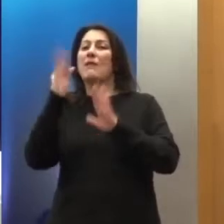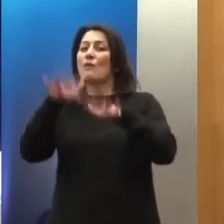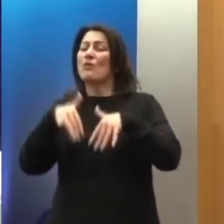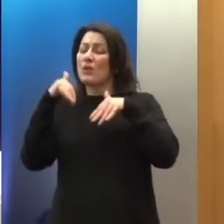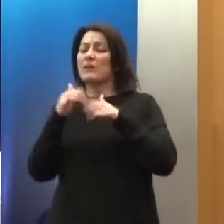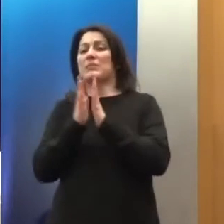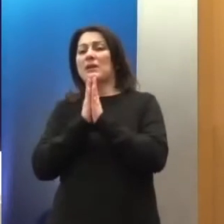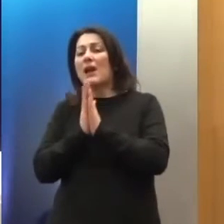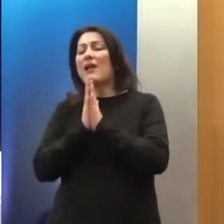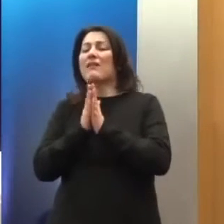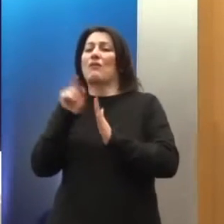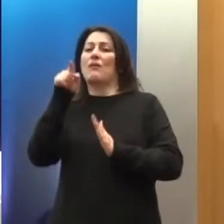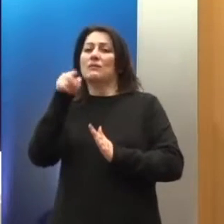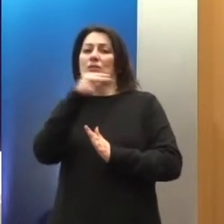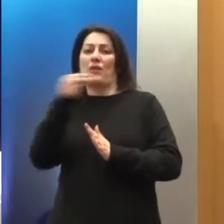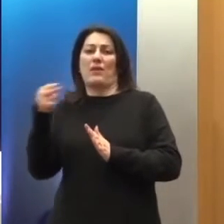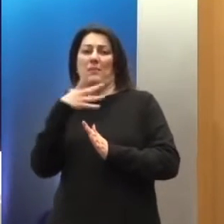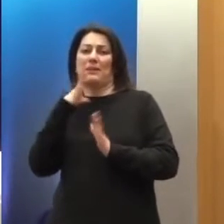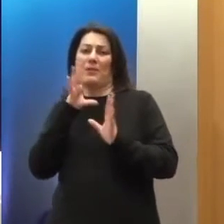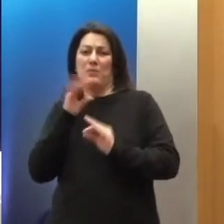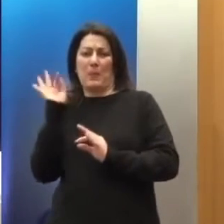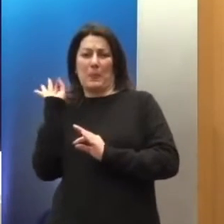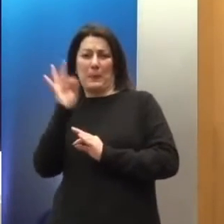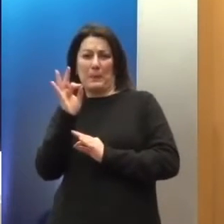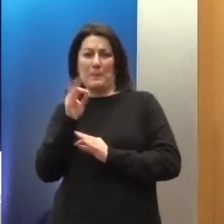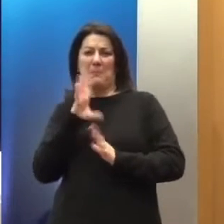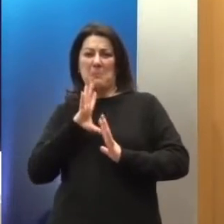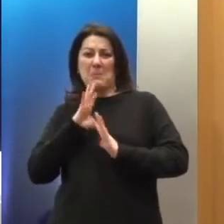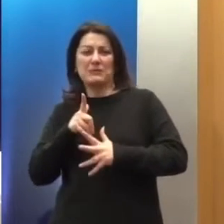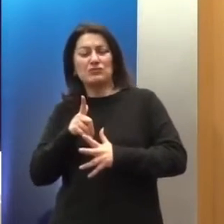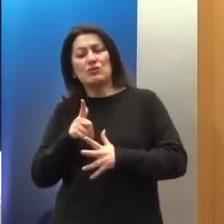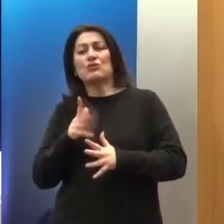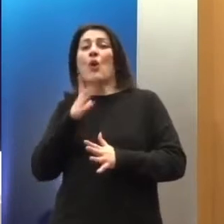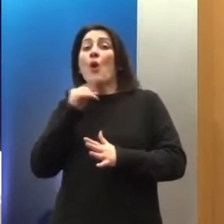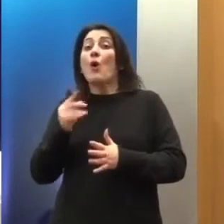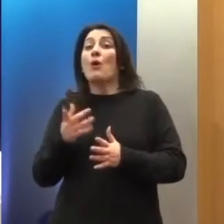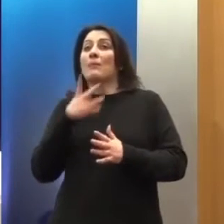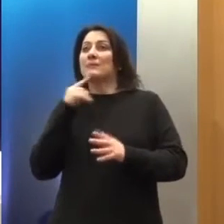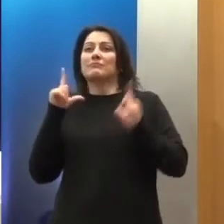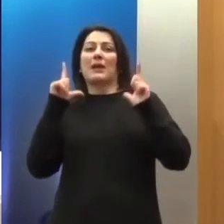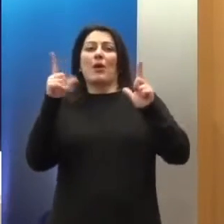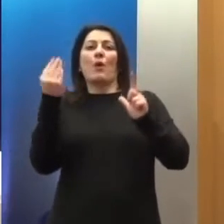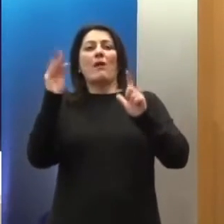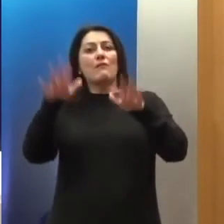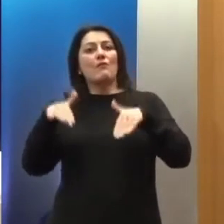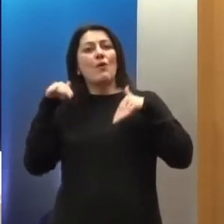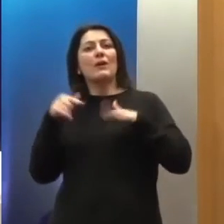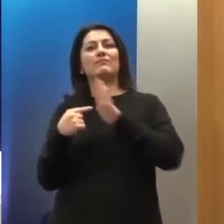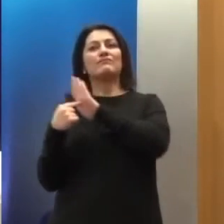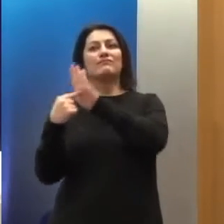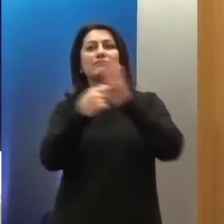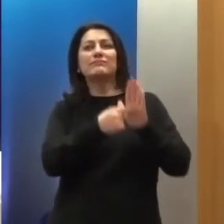και τα θέματα ρητορικής μίσους, γιατί το κοινοβούλιο είναι που διδάσκει τη δημοκρατία, το κράτος δικαίου, και νομίζω ότι